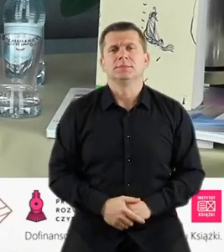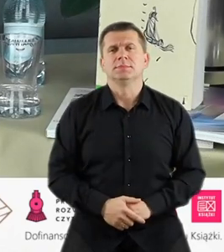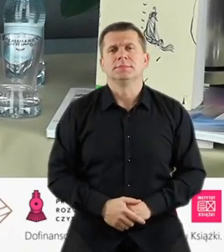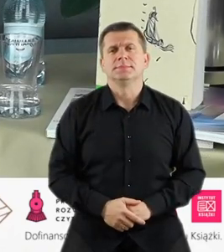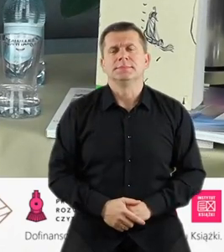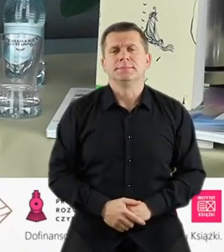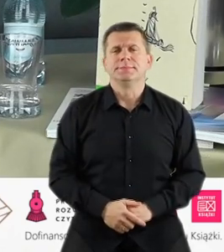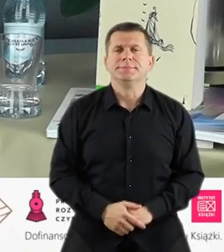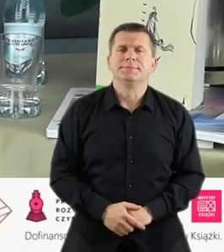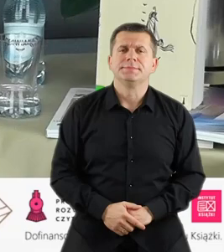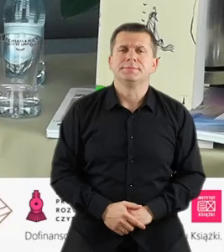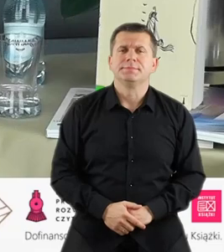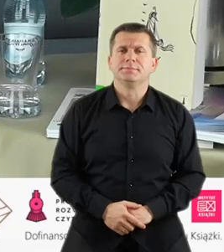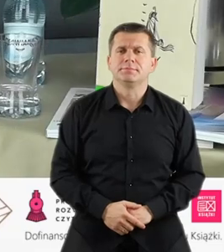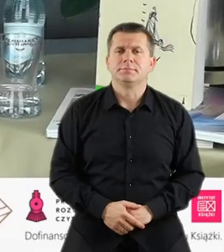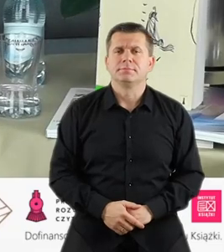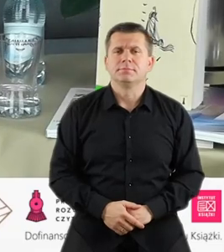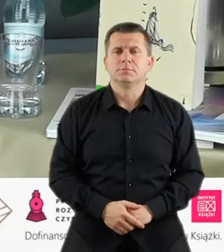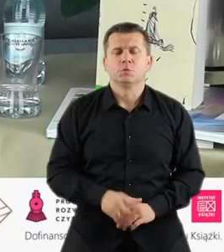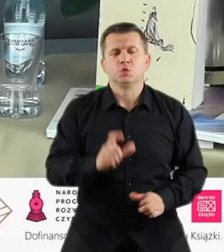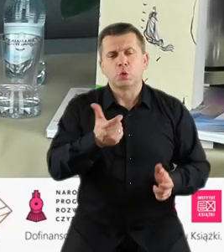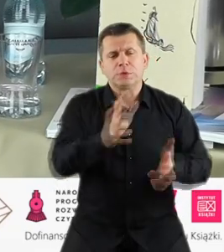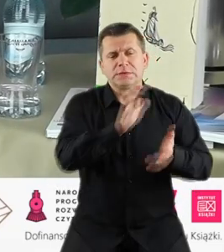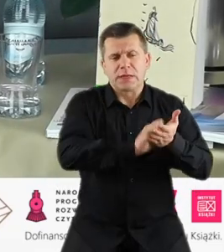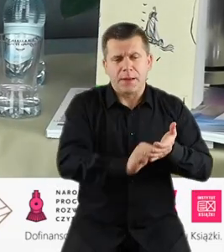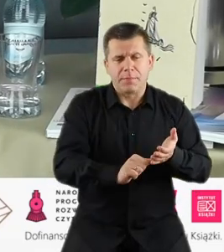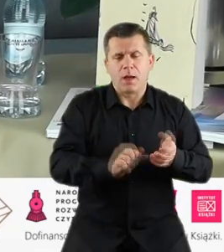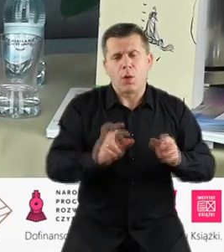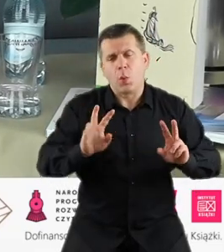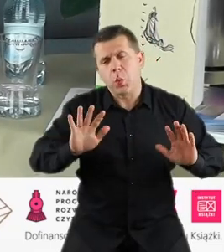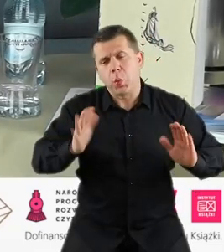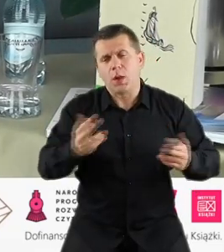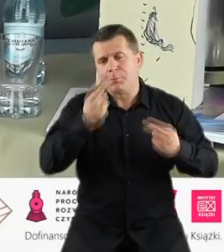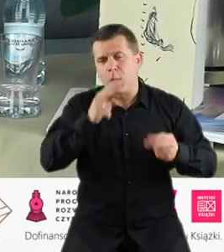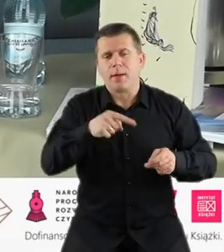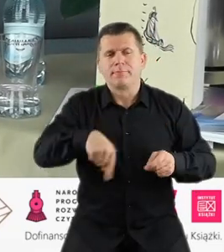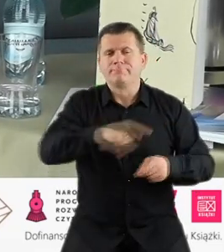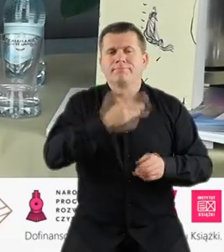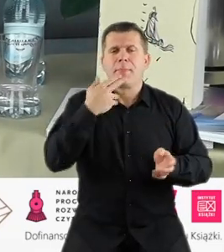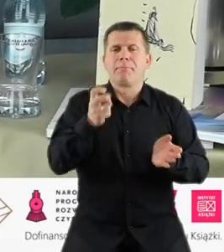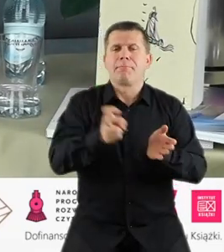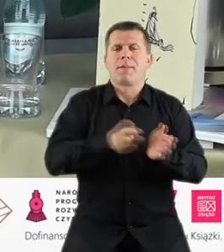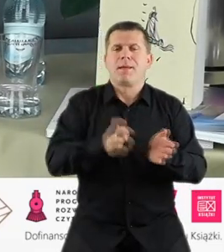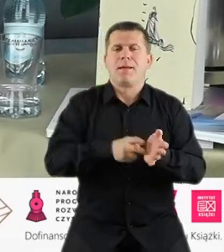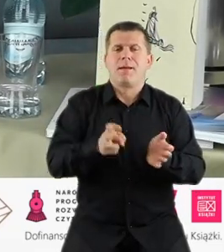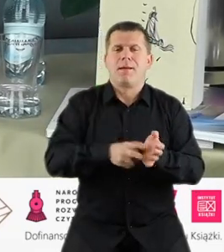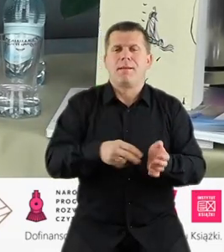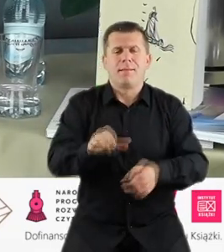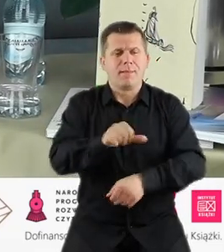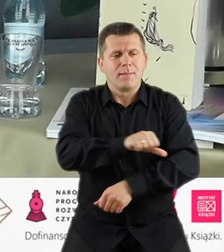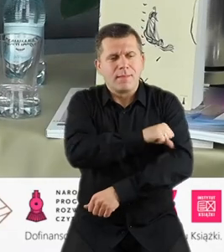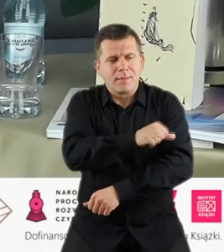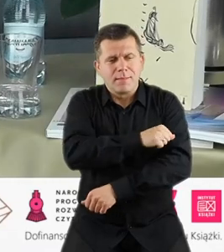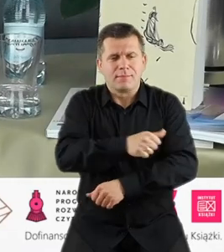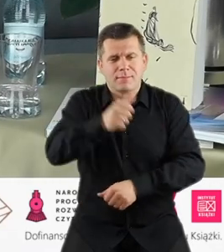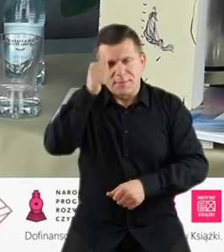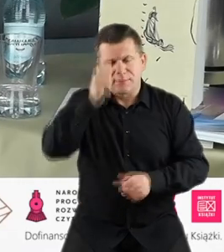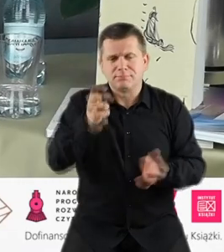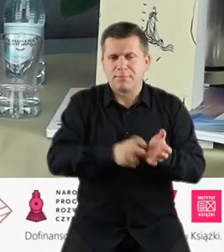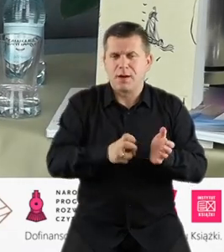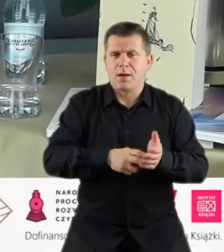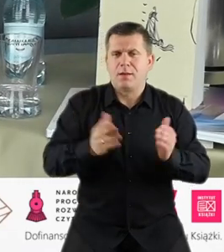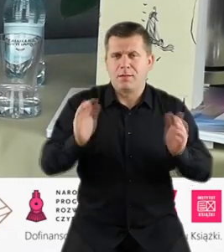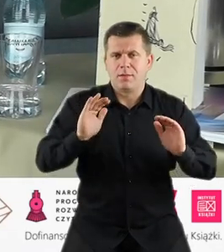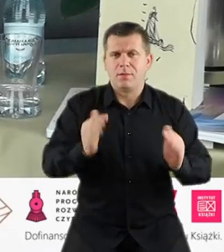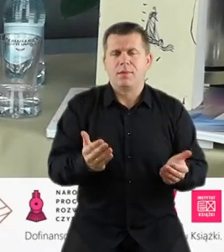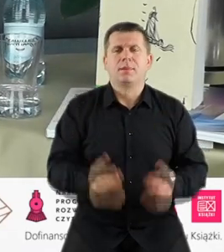a właśnie no, przez to, że odejmuję coś, pokazać brak. Nie? No i czy podarcie z imienia. Podarcie z imienia.